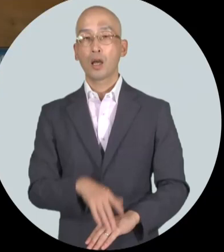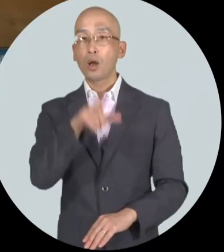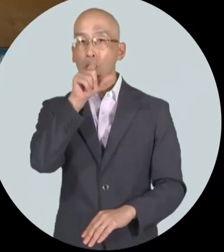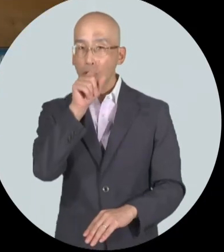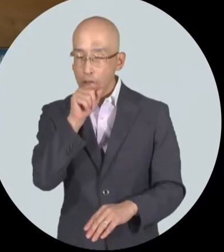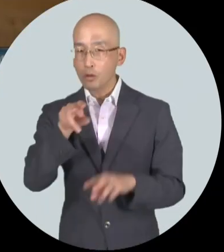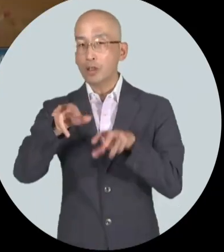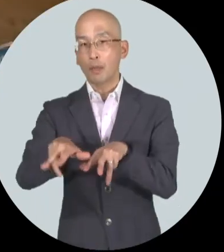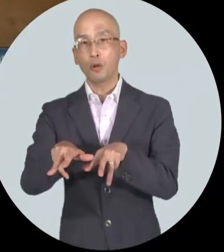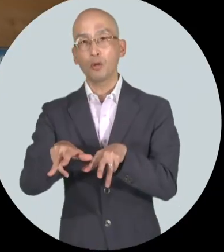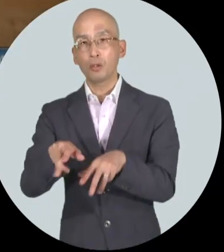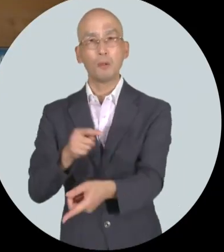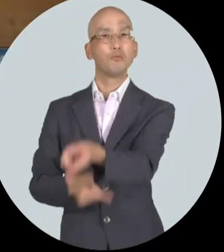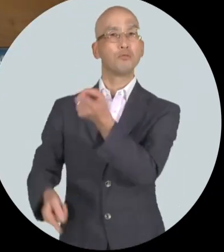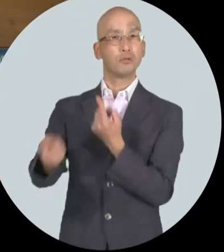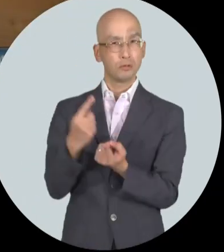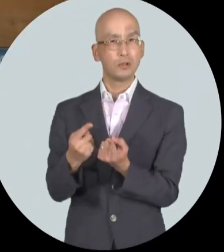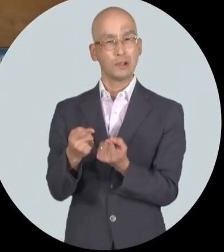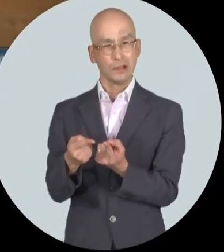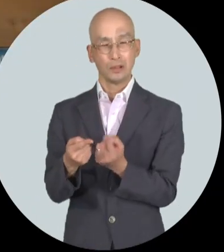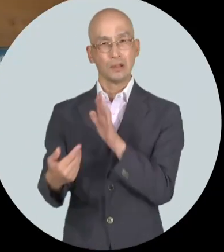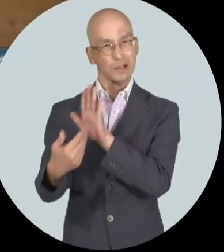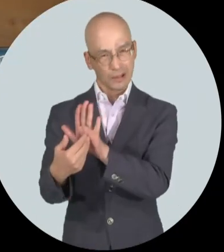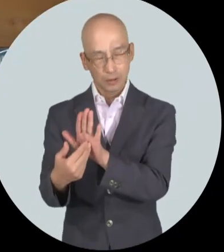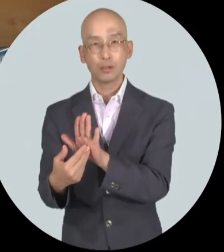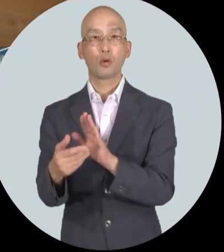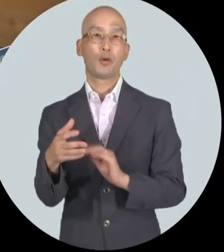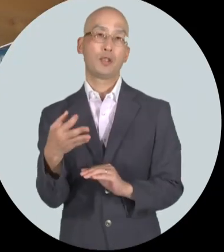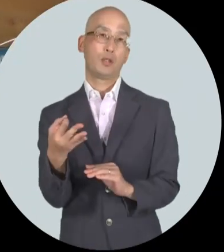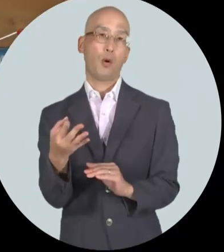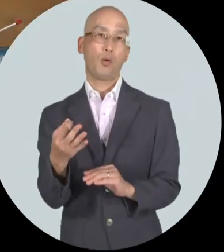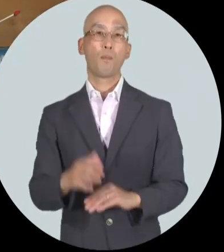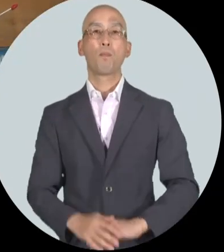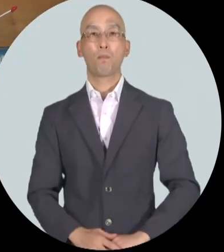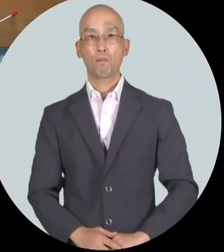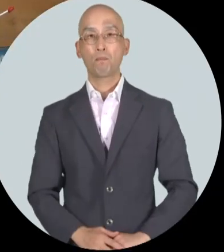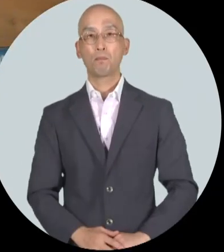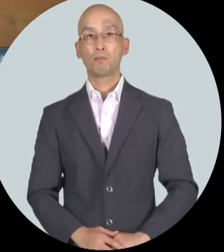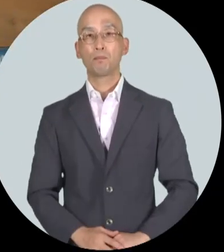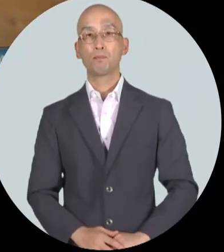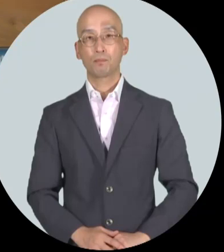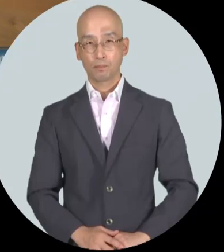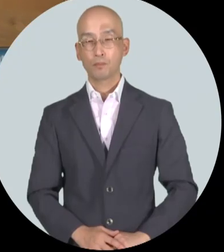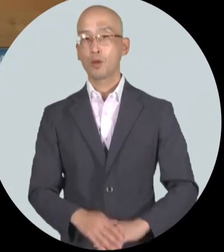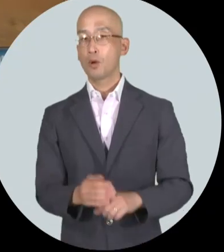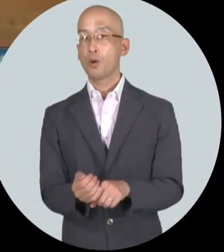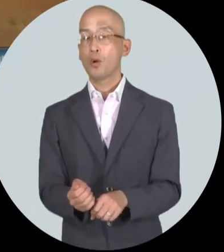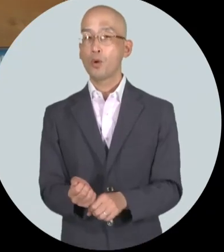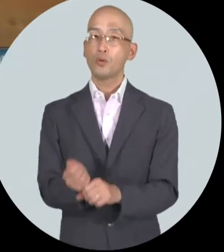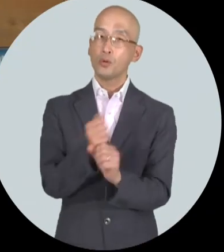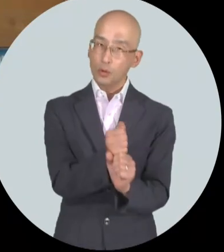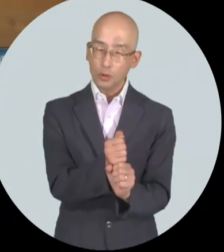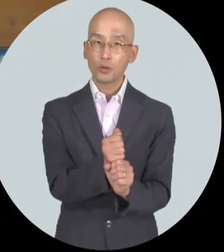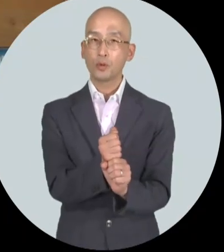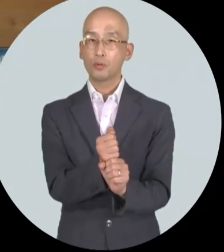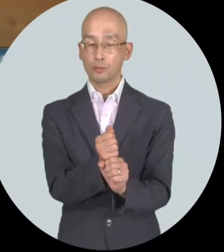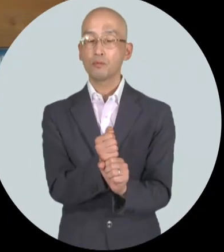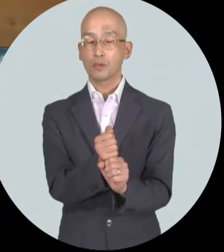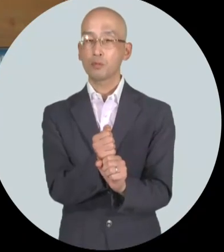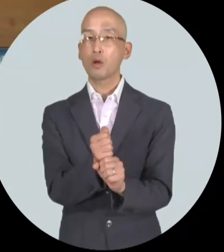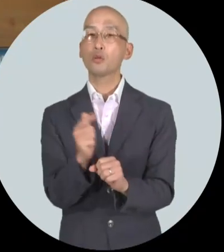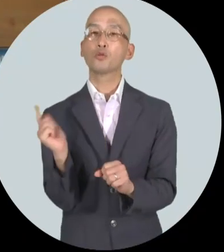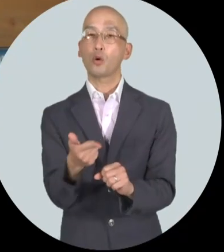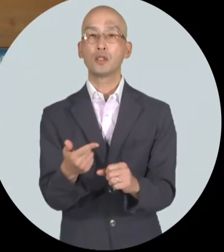防止策もかなり傷んでいるということで、こうしたものの復旧、復興に対して、できる限り早期